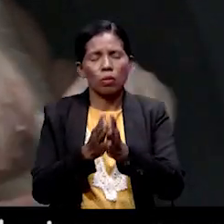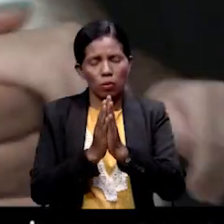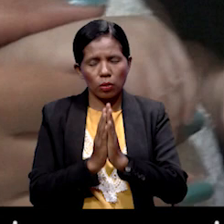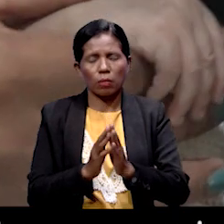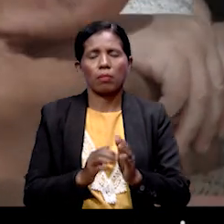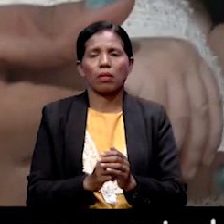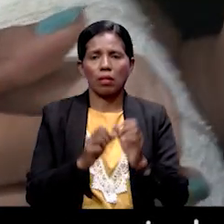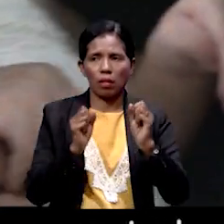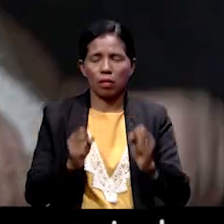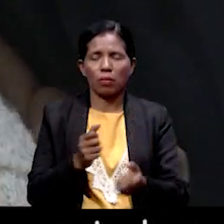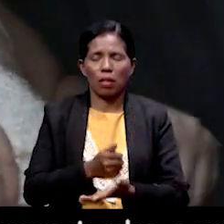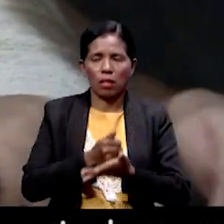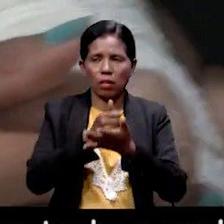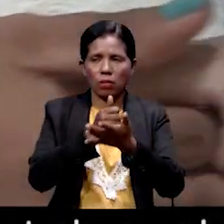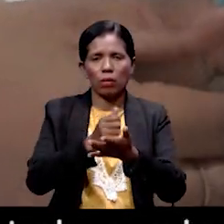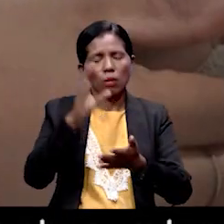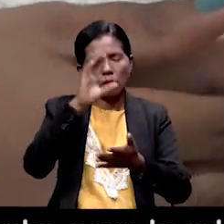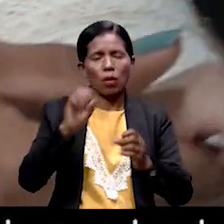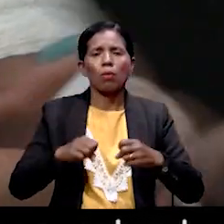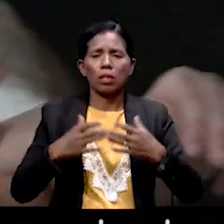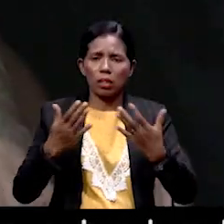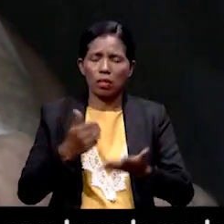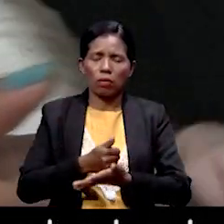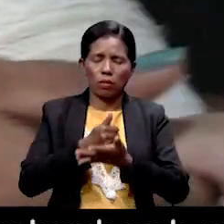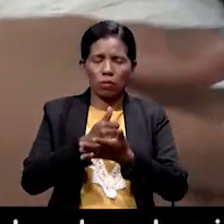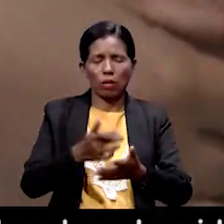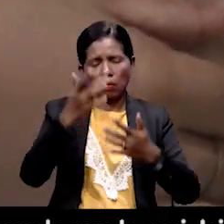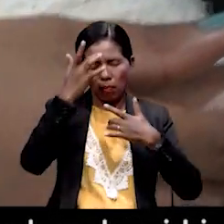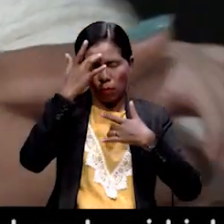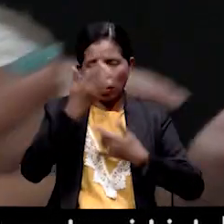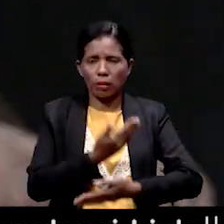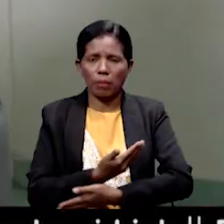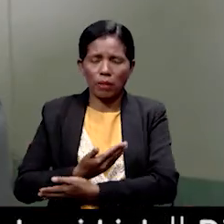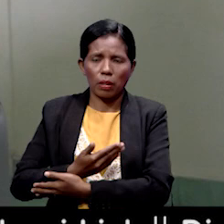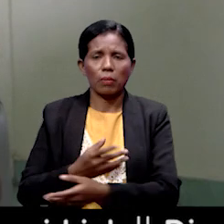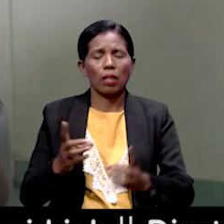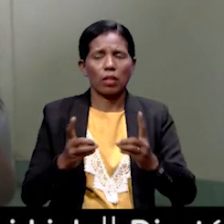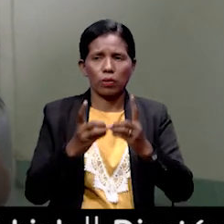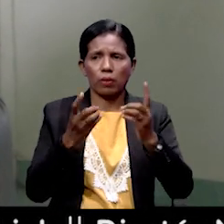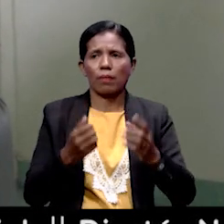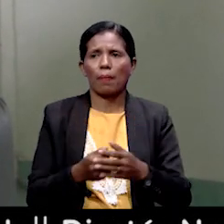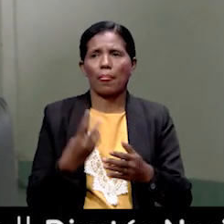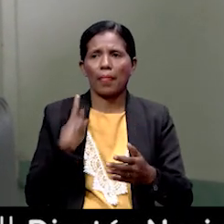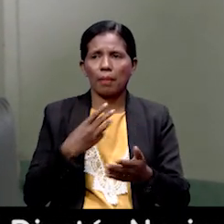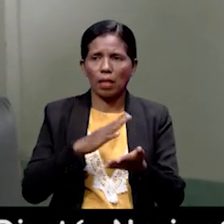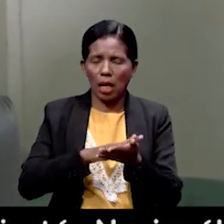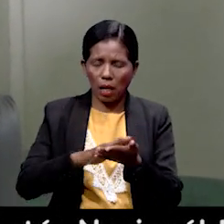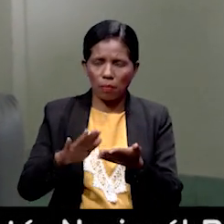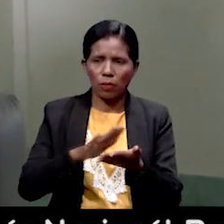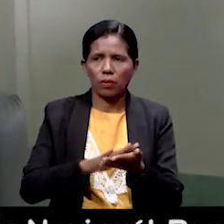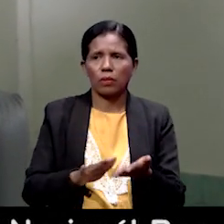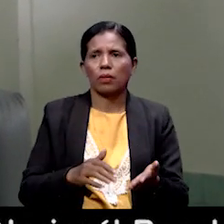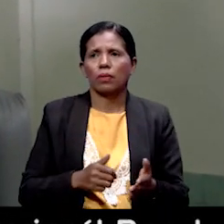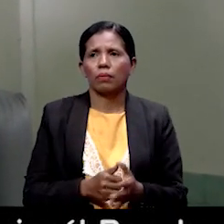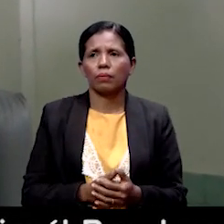kompetente atutulung ho dibuka solusaun ba moras nebe bebe Maria sofre. Ami paling mami hamos de lo